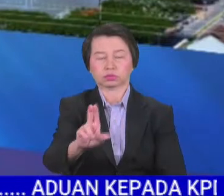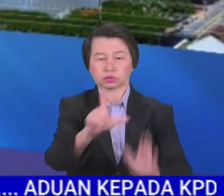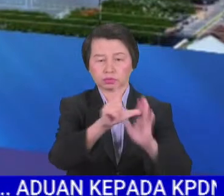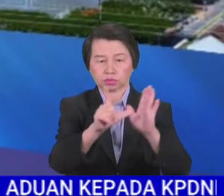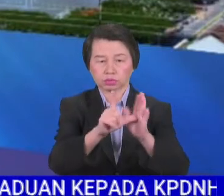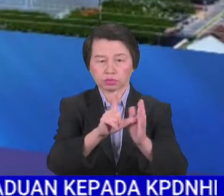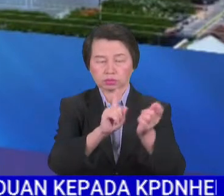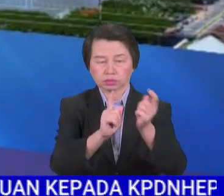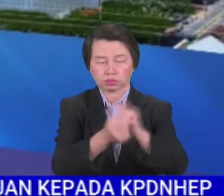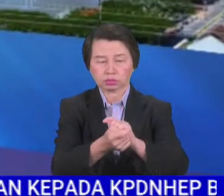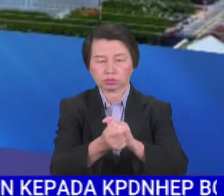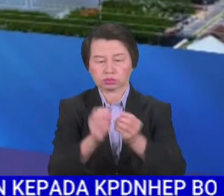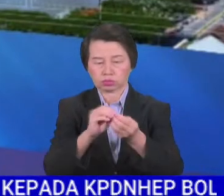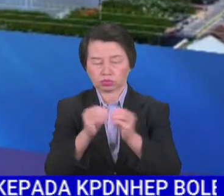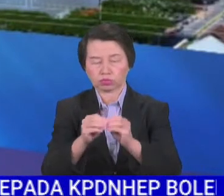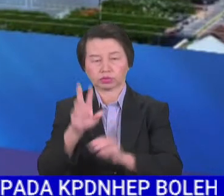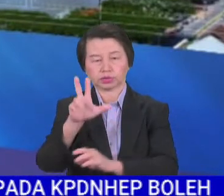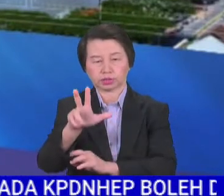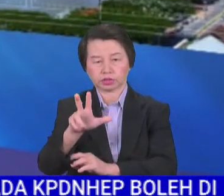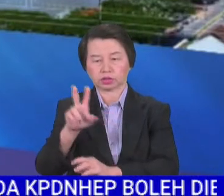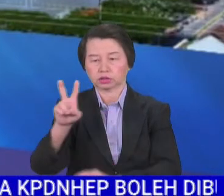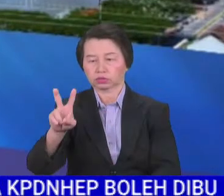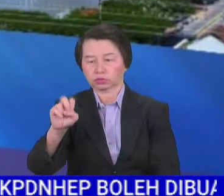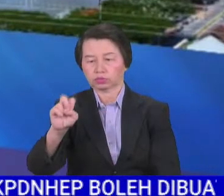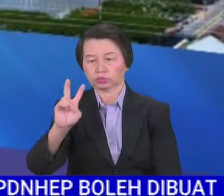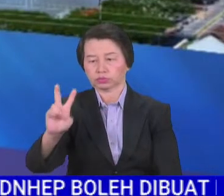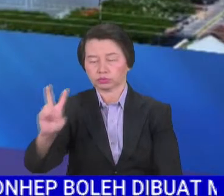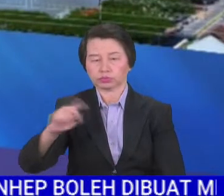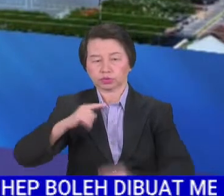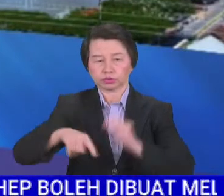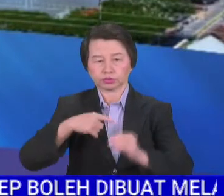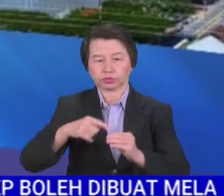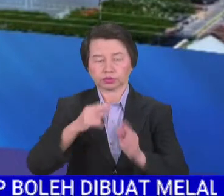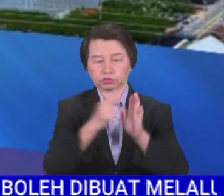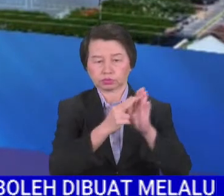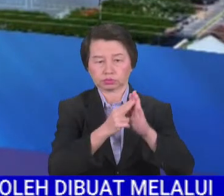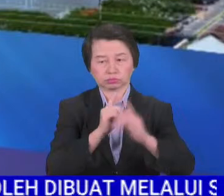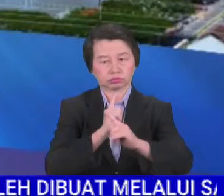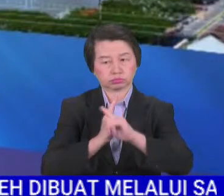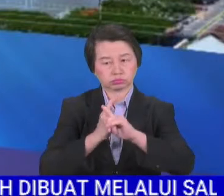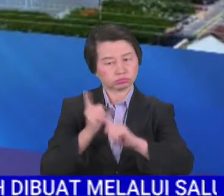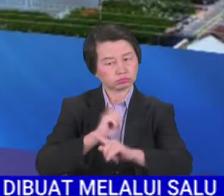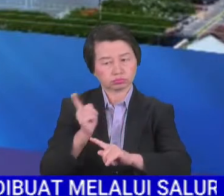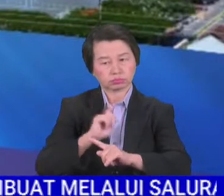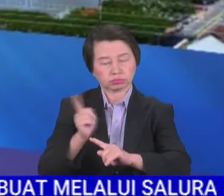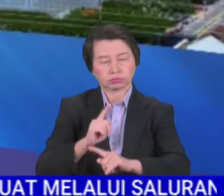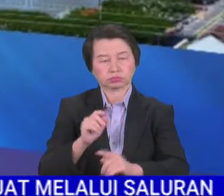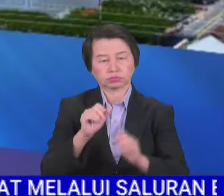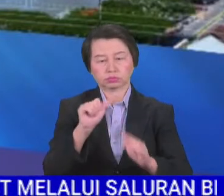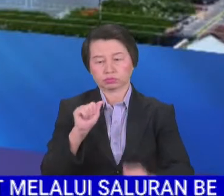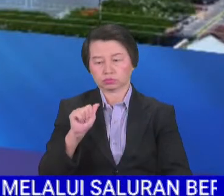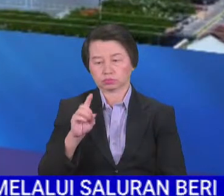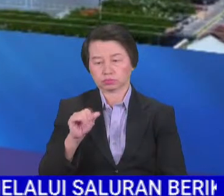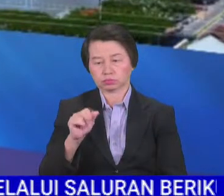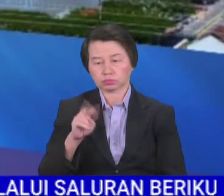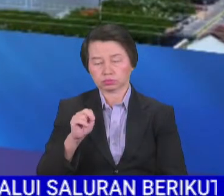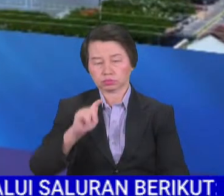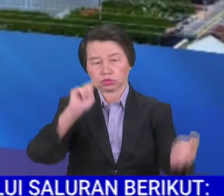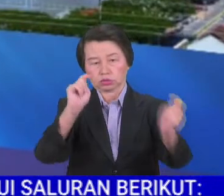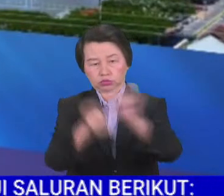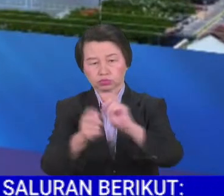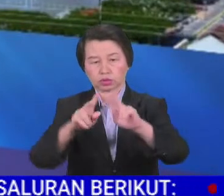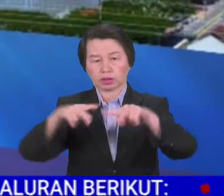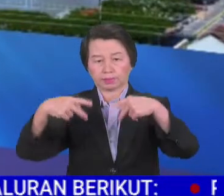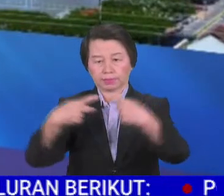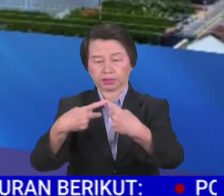Perlembagaan Pindaan Nombor 3 2022 mengenai peruntukan larangan ahli Dewan Undangan Negeri ADUN bertukar